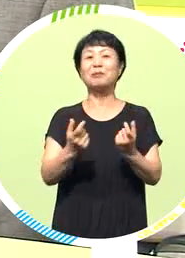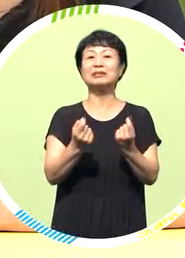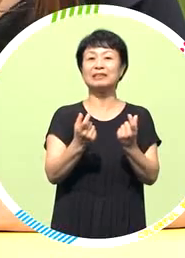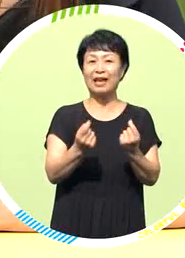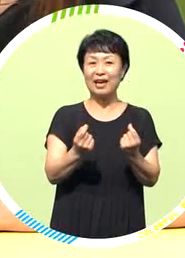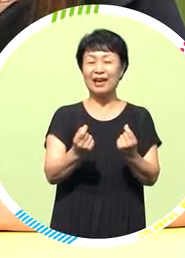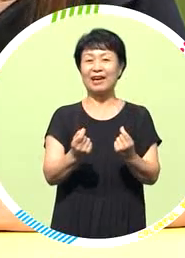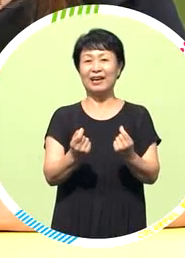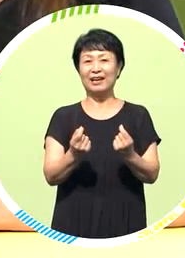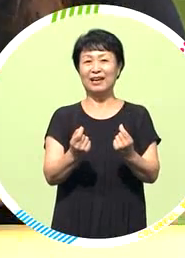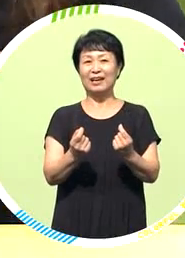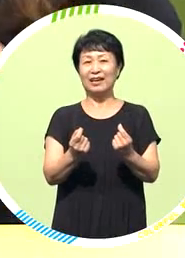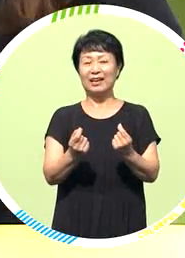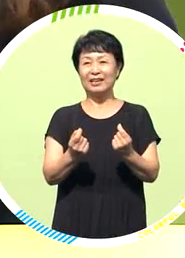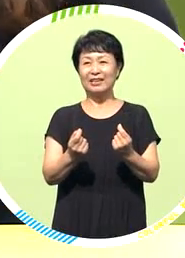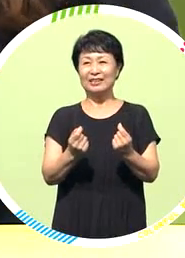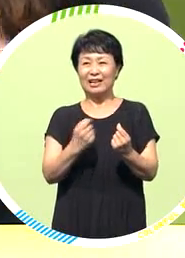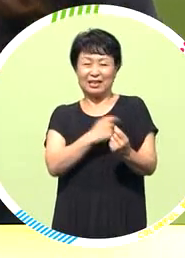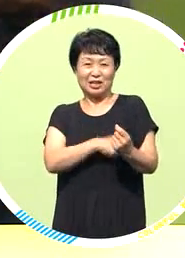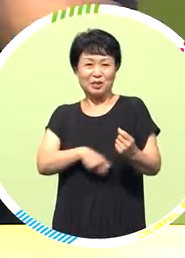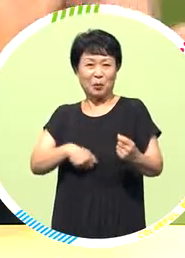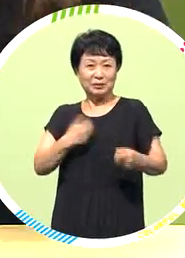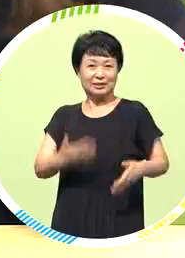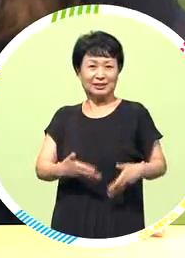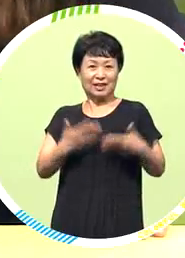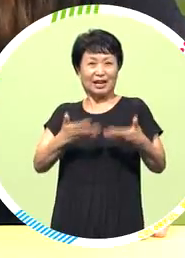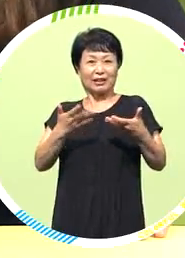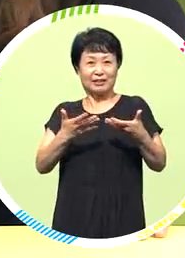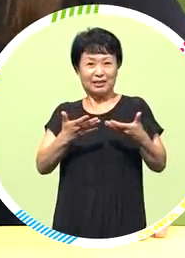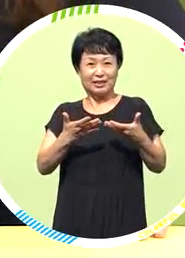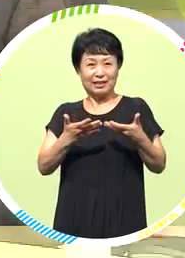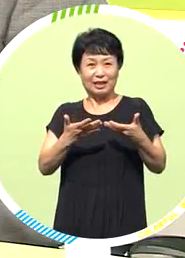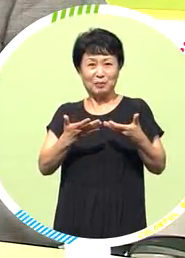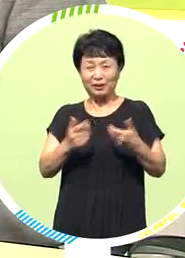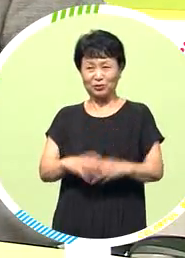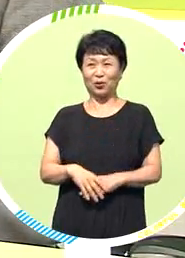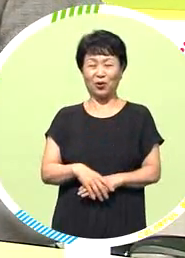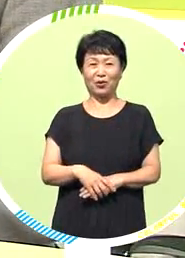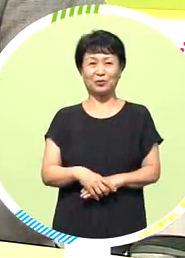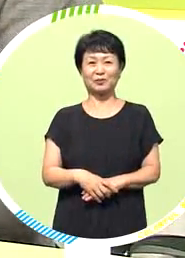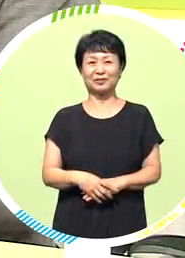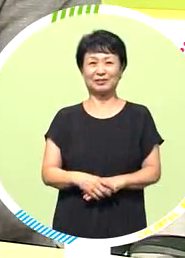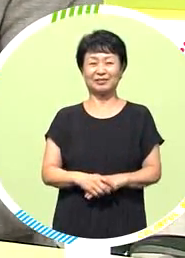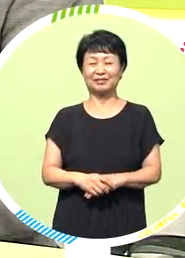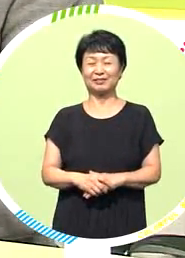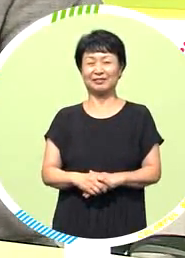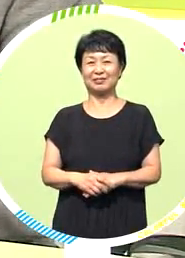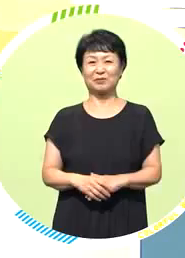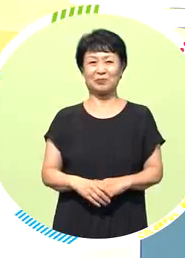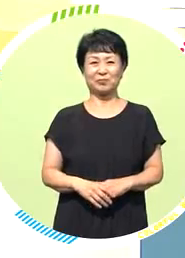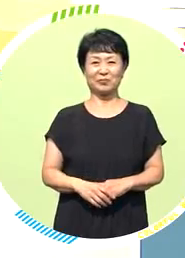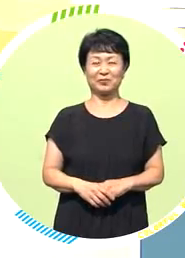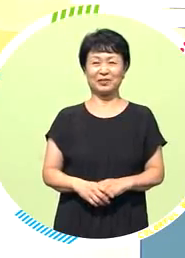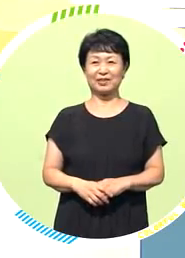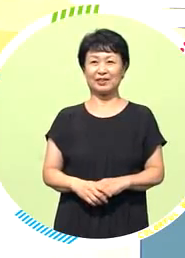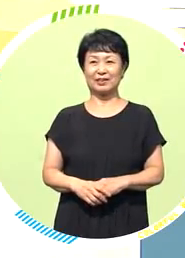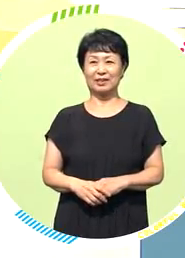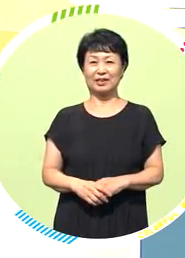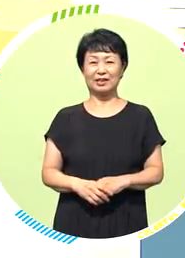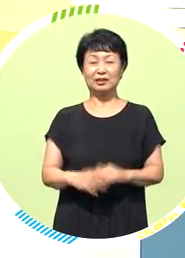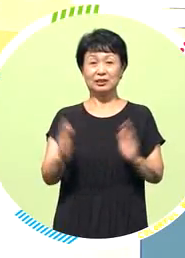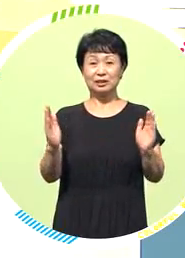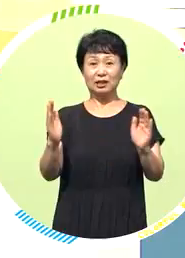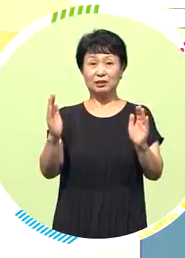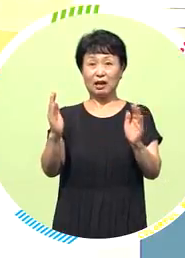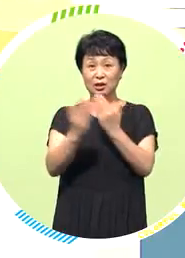待ち遠しい、このままもう応援に行きたい感じじゃない。 応援行きたいですよ、このまま外出ますわ。今日は 盛り上がった気持ちで、 ね、なんか近々大会もあ